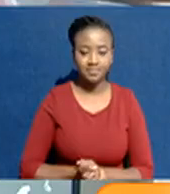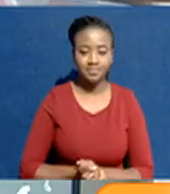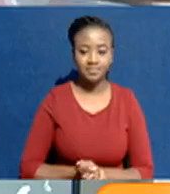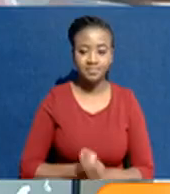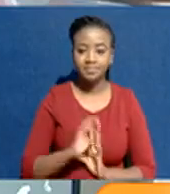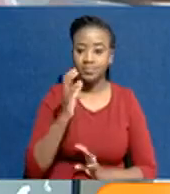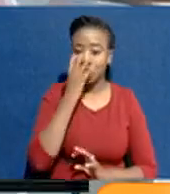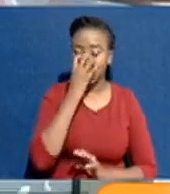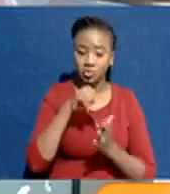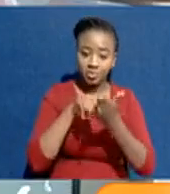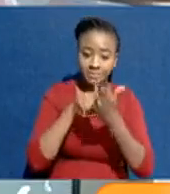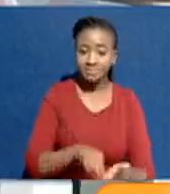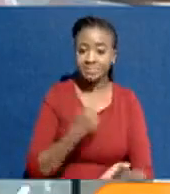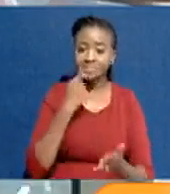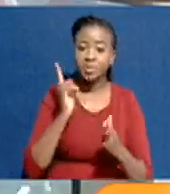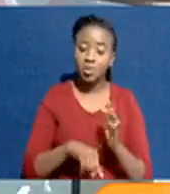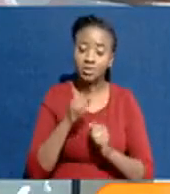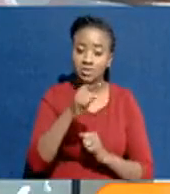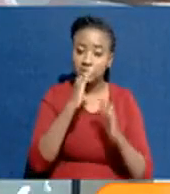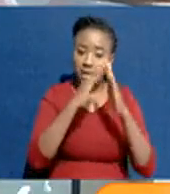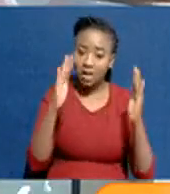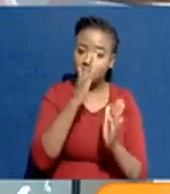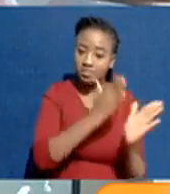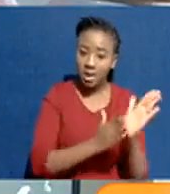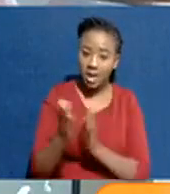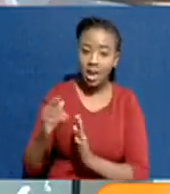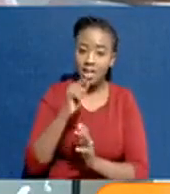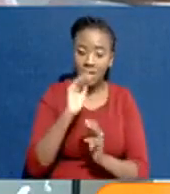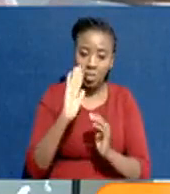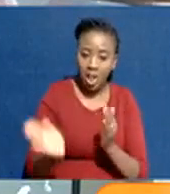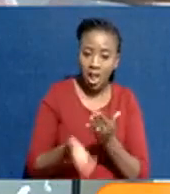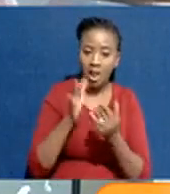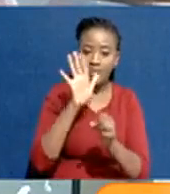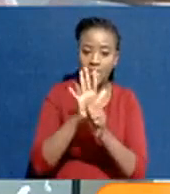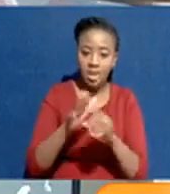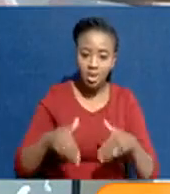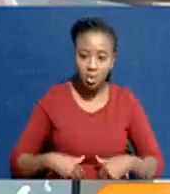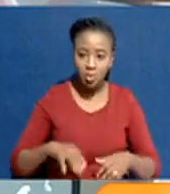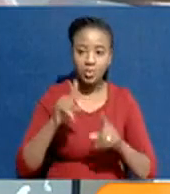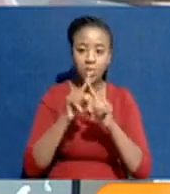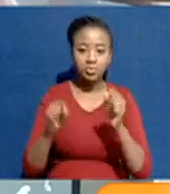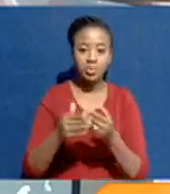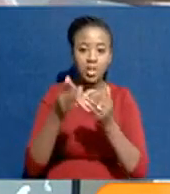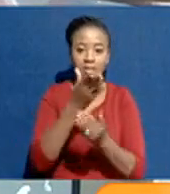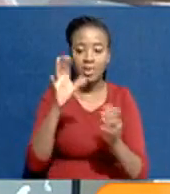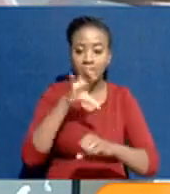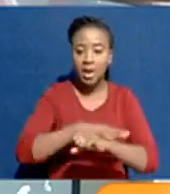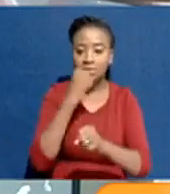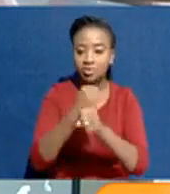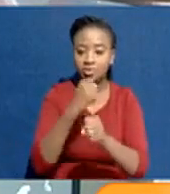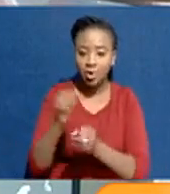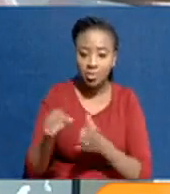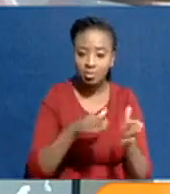Rais William Ruto amesisitiza kuwa mradi wa nyumba ndio utakaowakomboa mamilioni ya vijana ambao hawana kazi, kando na